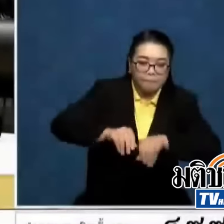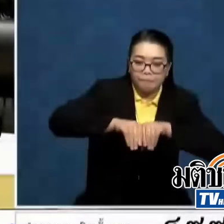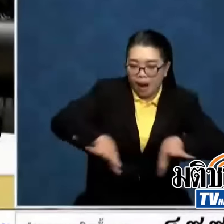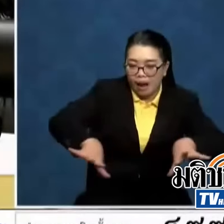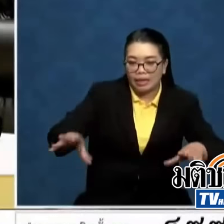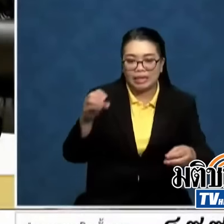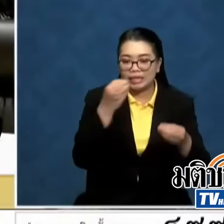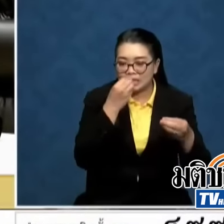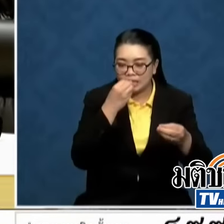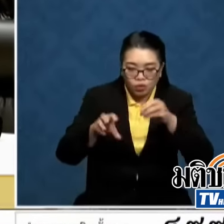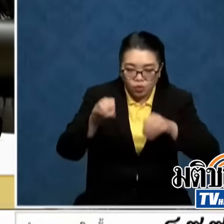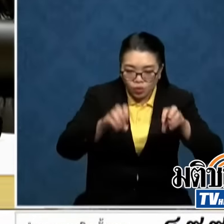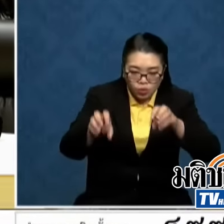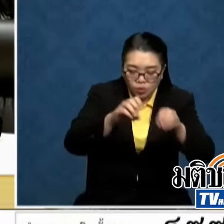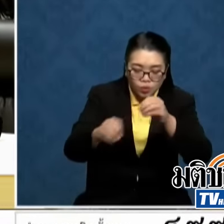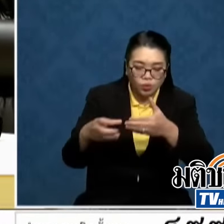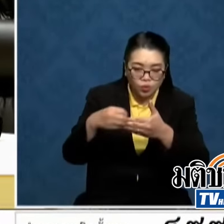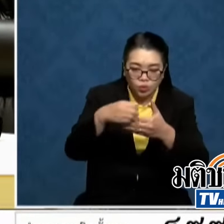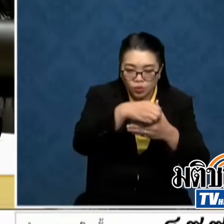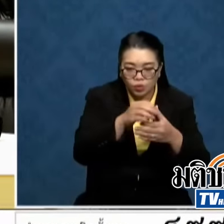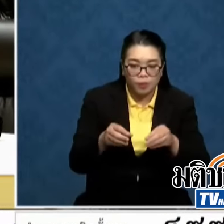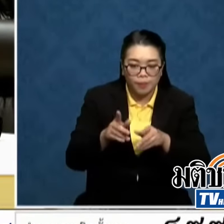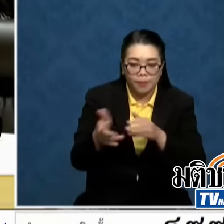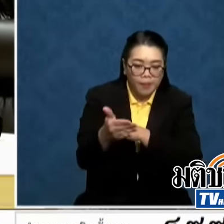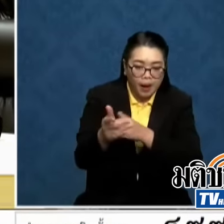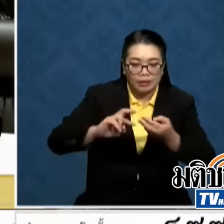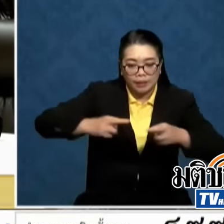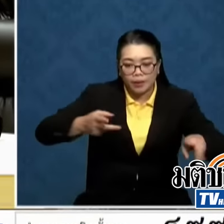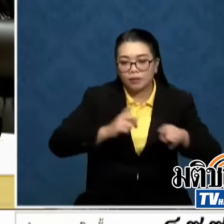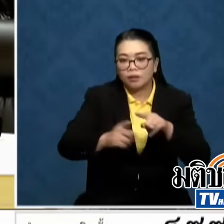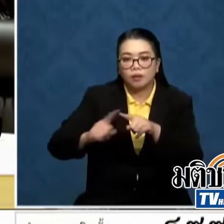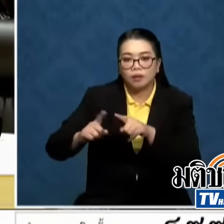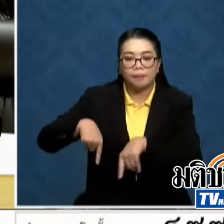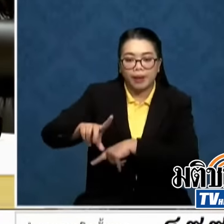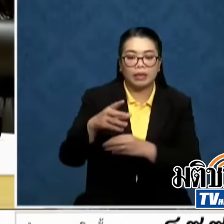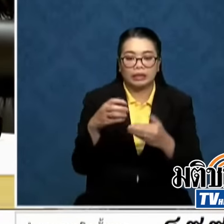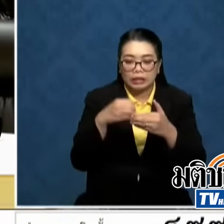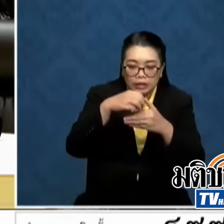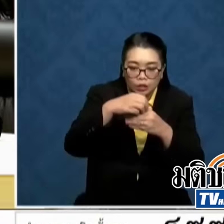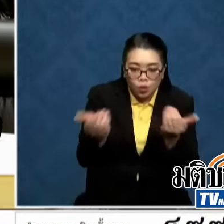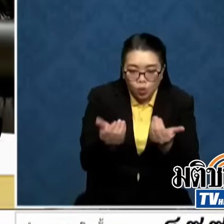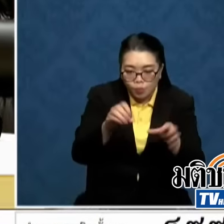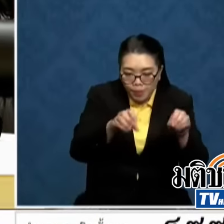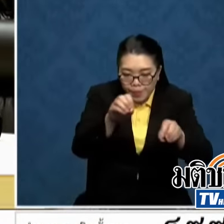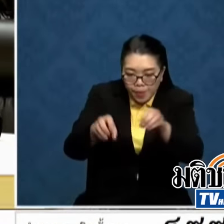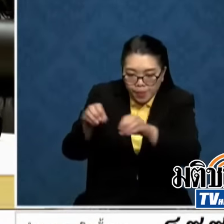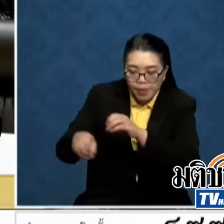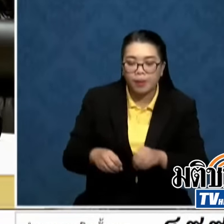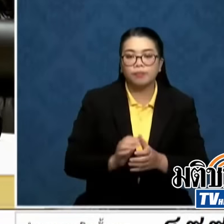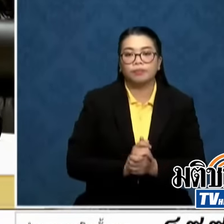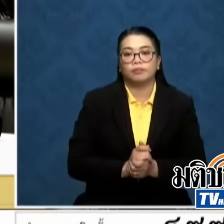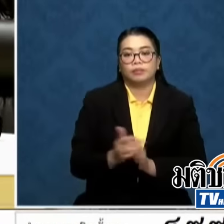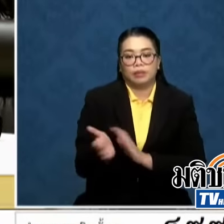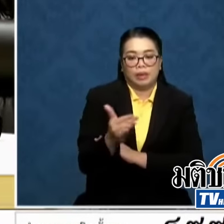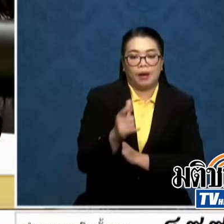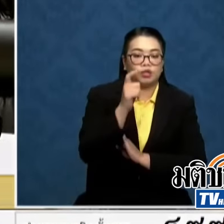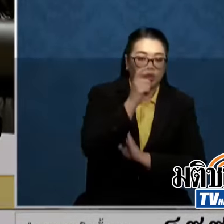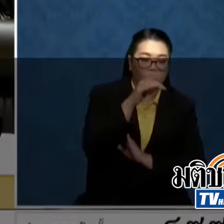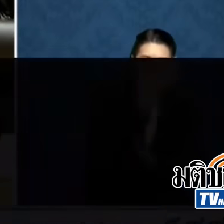ๆวันนี้ทิศทางการปล่อยไม่ชัดเจนทิศทางการจับไม่ชัดเจนเปลี่ยนไปเปลี่ยนมาวันนี้ก็เลยไม่รู้ว่าเขต